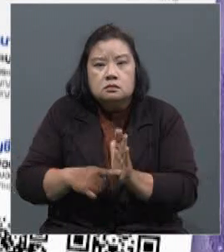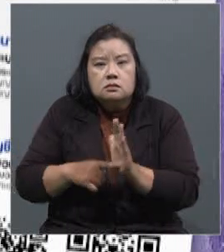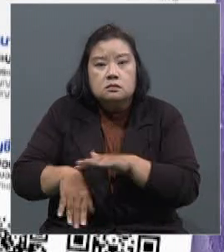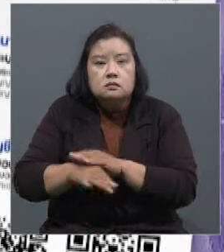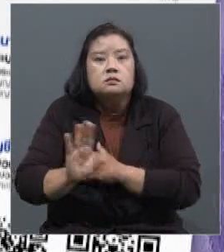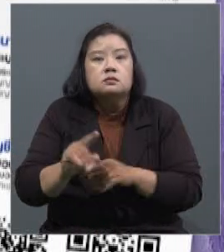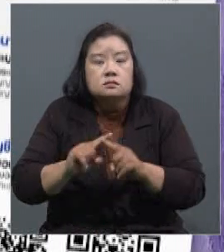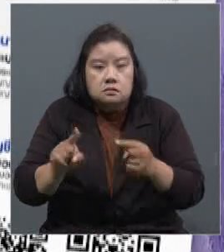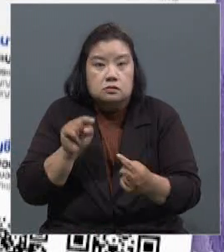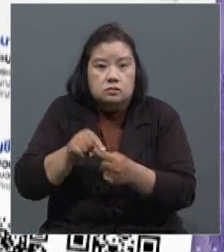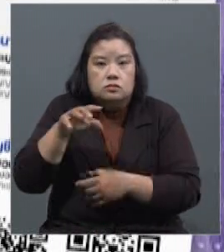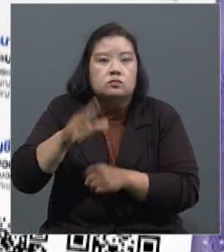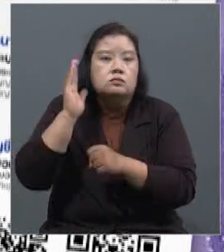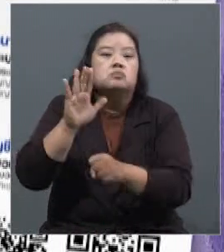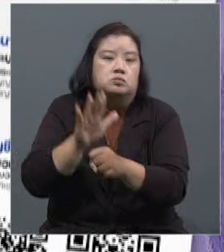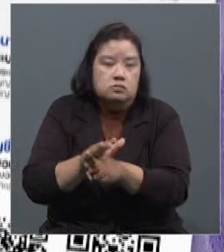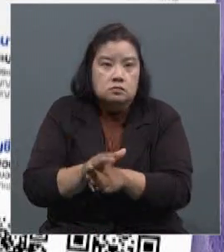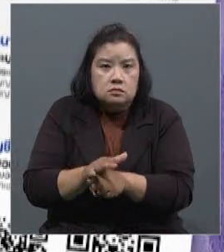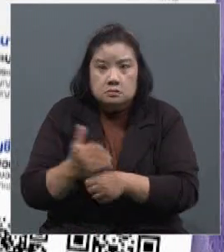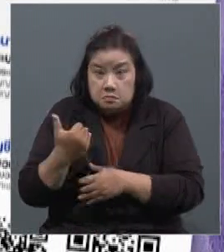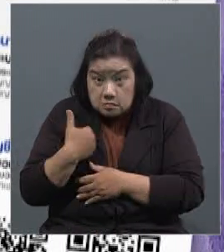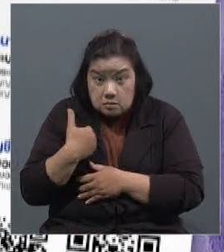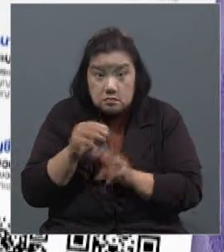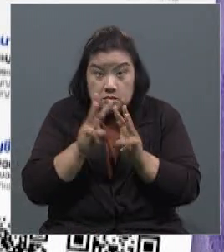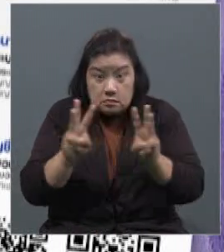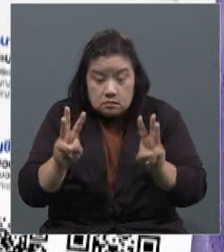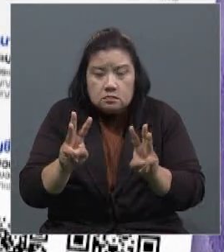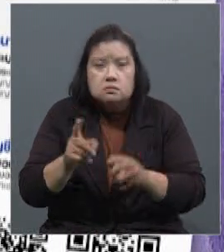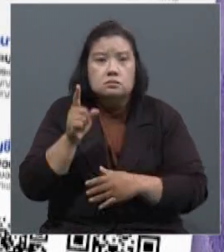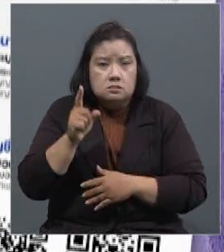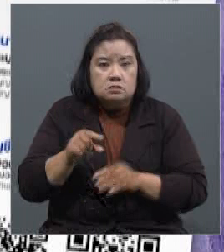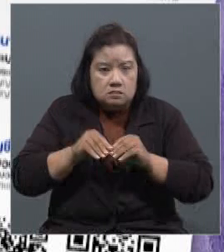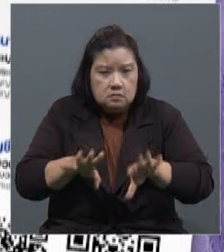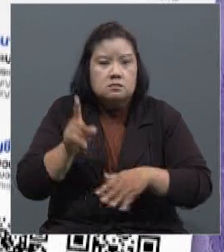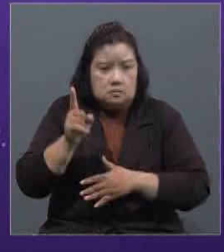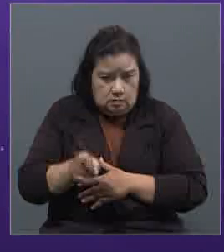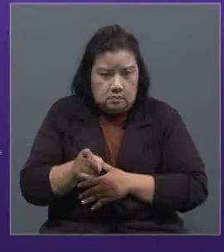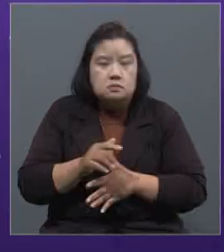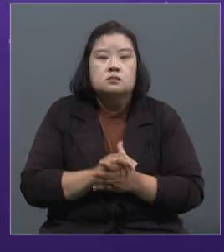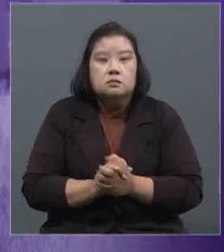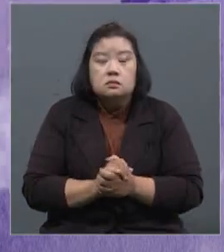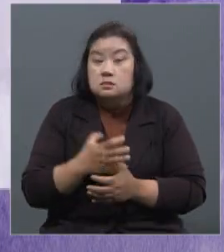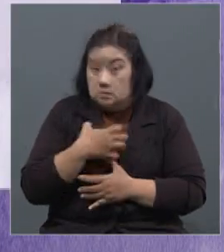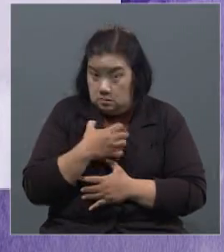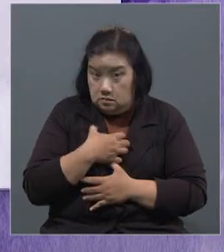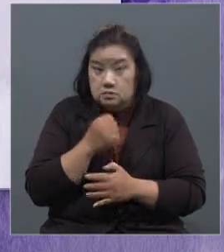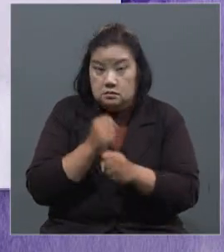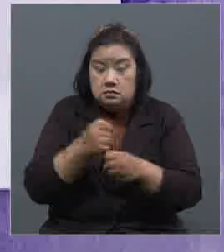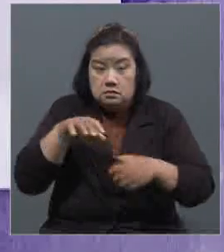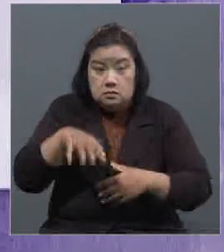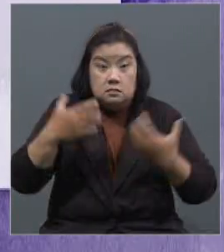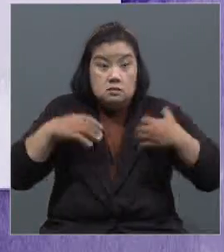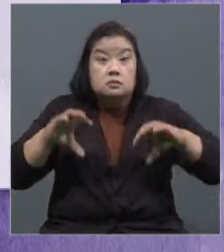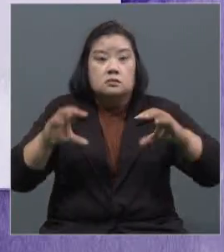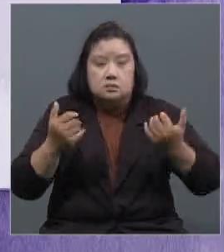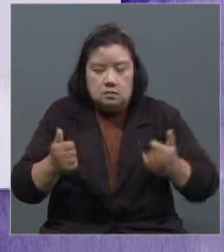ที่กรมประชาสัมพันธ์พบว่าข้อมูลนี้จริงแชร์ส่งต่อได้ค่ะการติดต่อราชการหลังจากนี้จะ